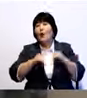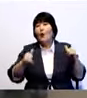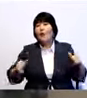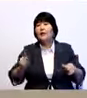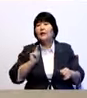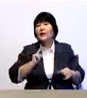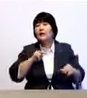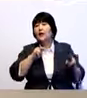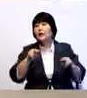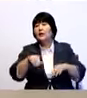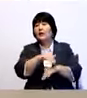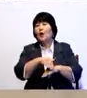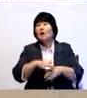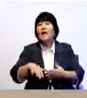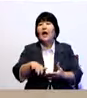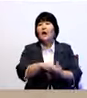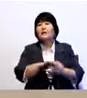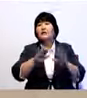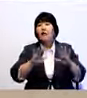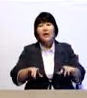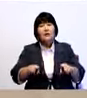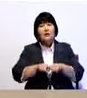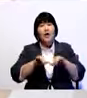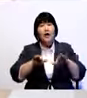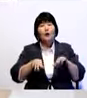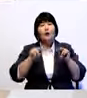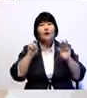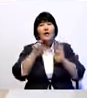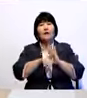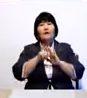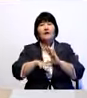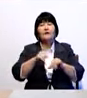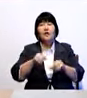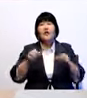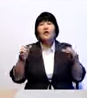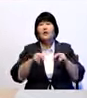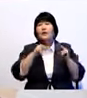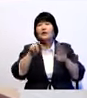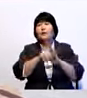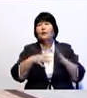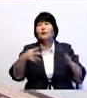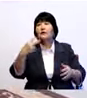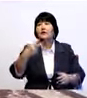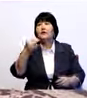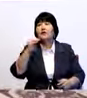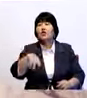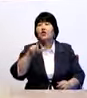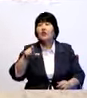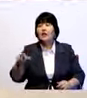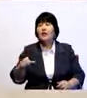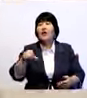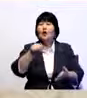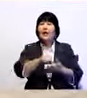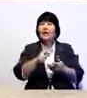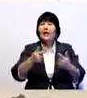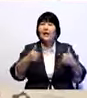наряды стражи порядка на улицах и в общественных местах. За ходом выборов от центра непартийного контроля наблюдает свыше 22 тысяч человек.